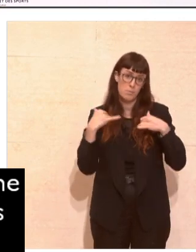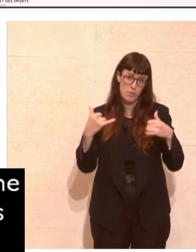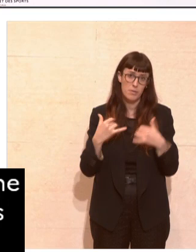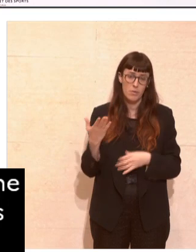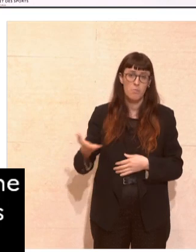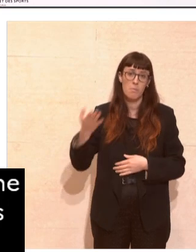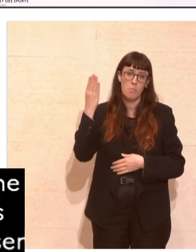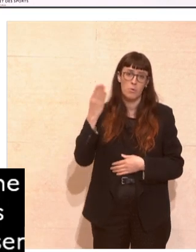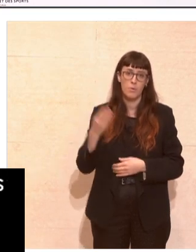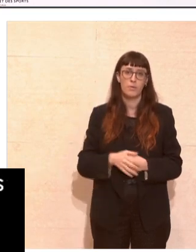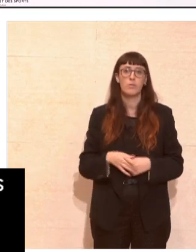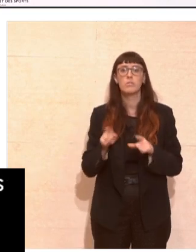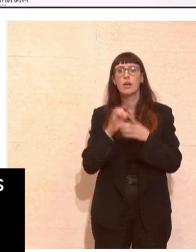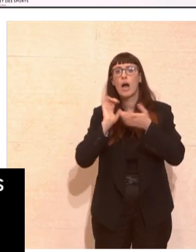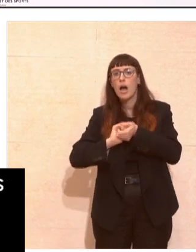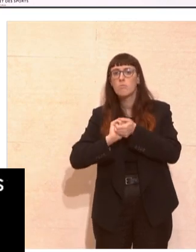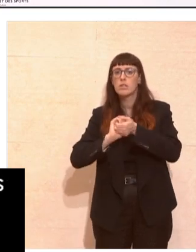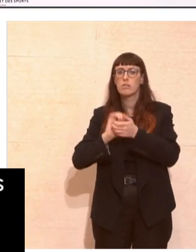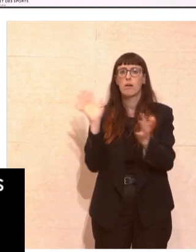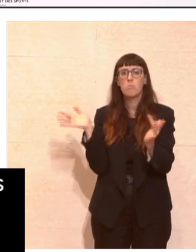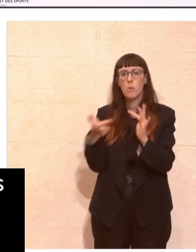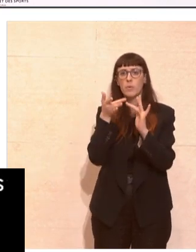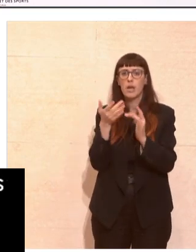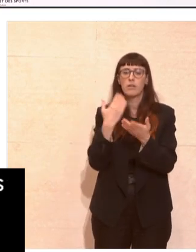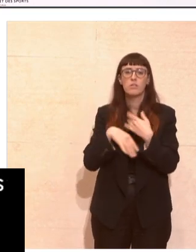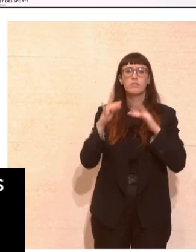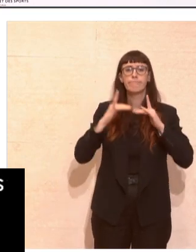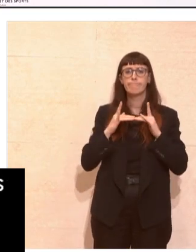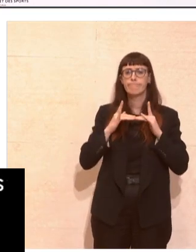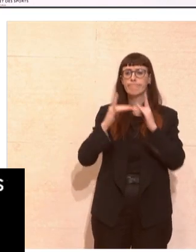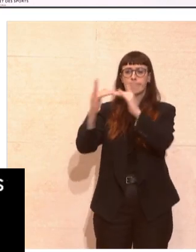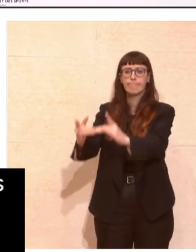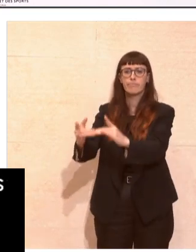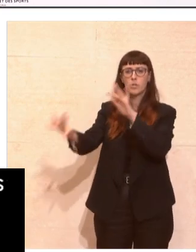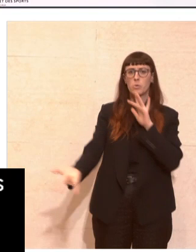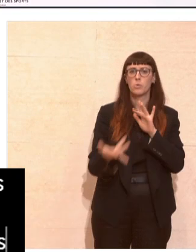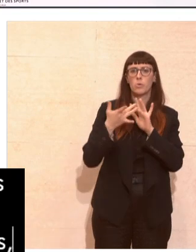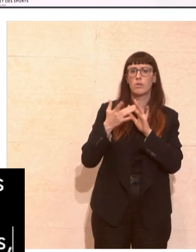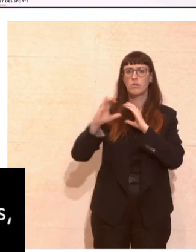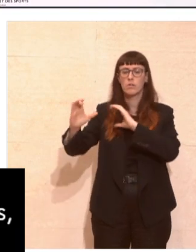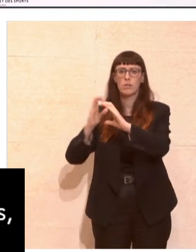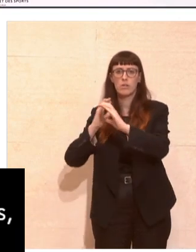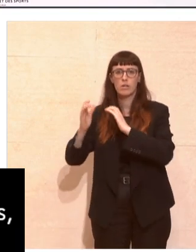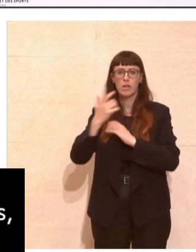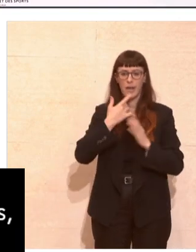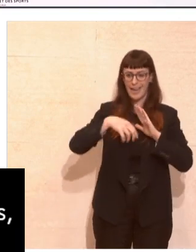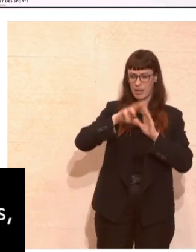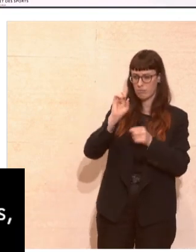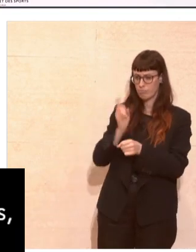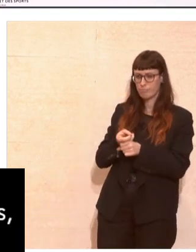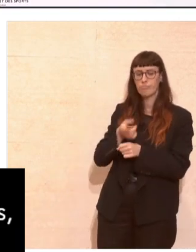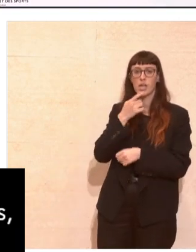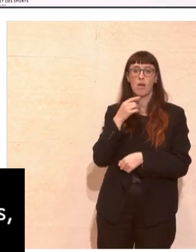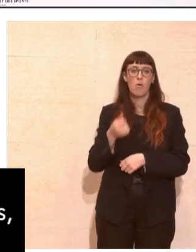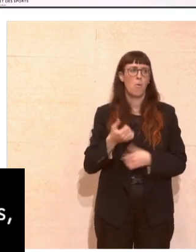en contact en permanence avec leurs amis, même le soir dans leur chambre. Ils ont besoin de tester les limites, donc ne pas écouter les règles qu'on peut leur donner. Donc